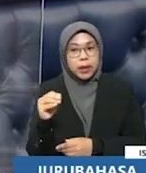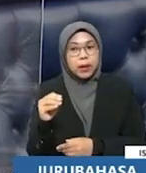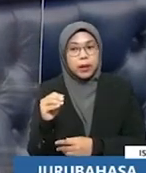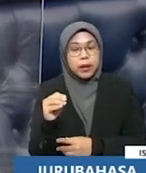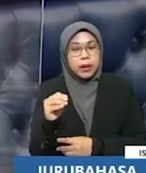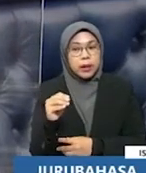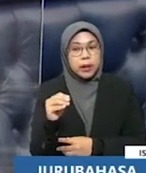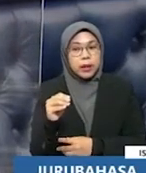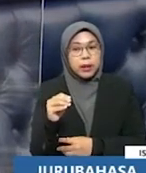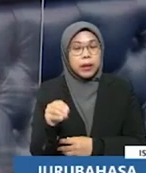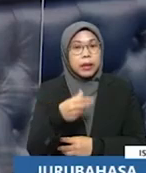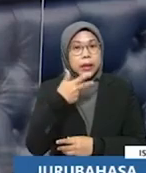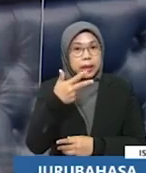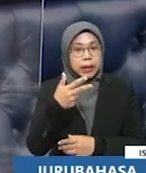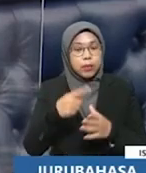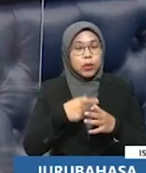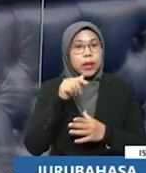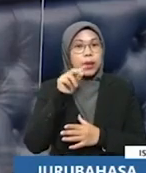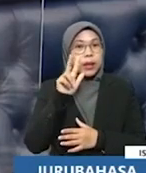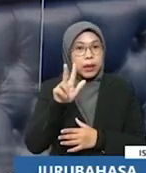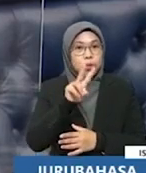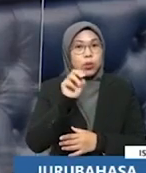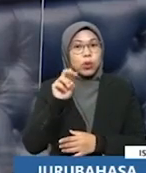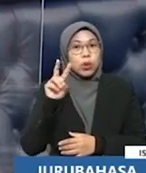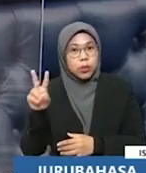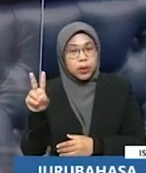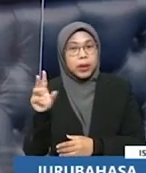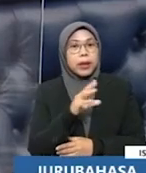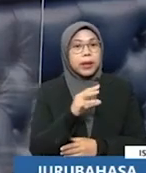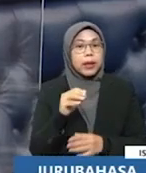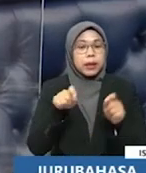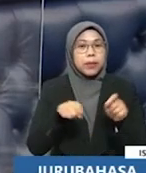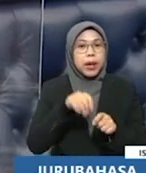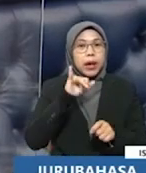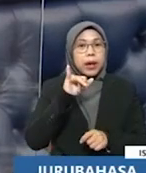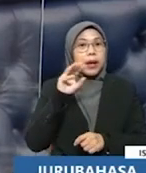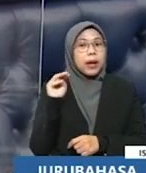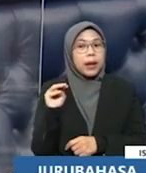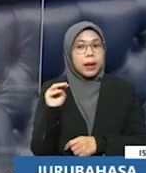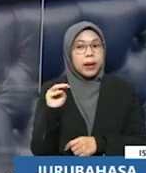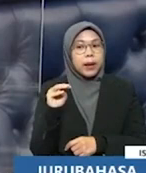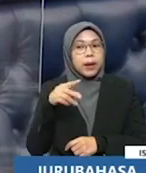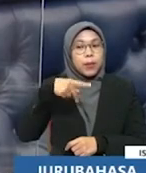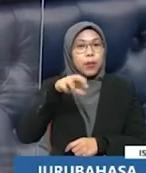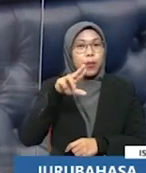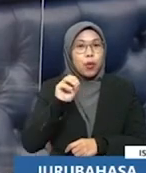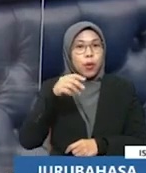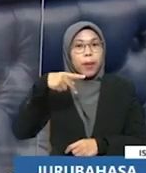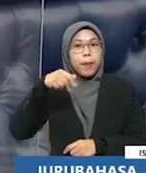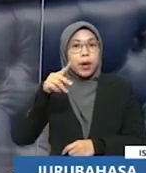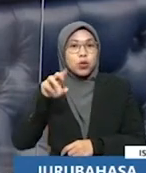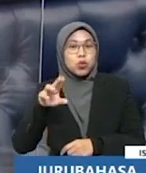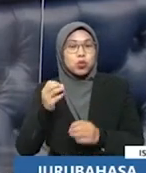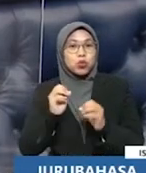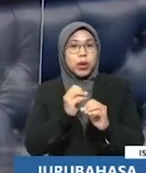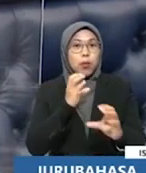2 ketiga Mac 2022 di IM Pro Pandu